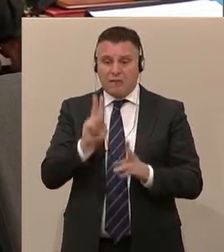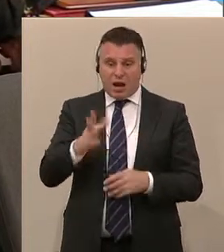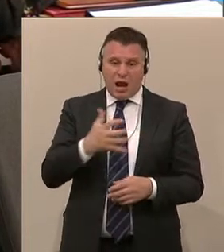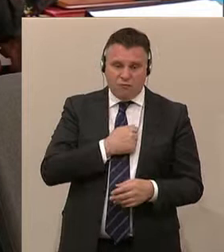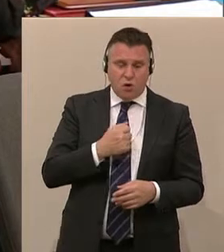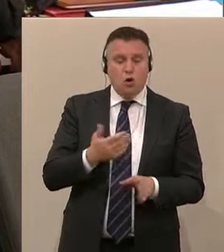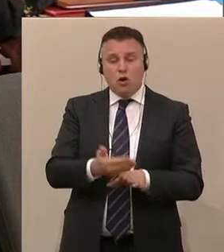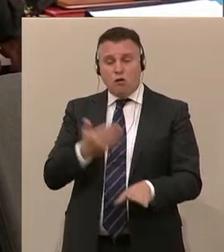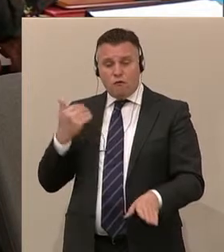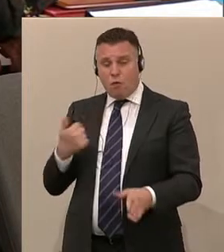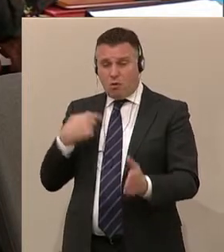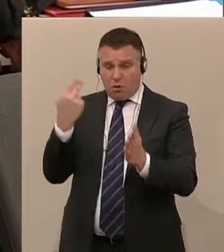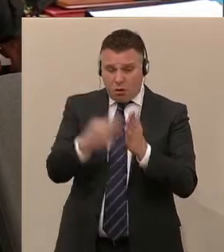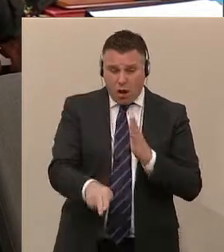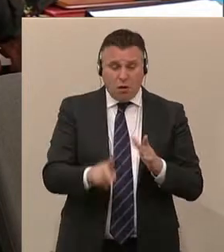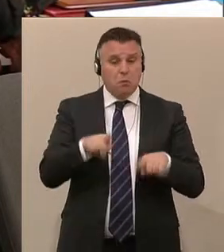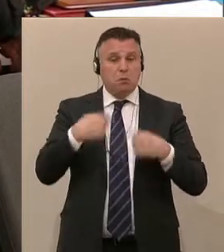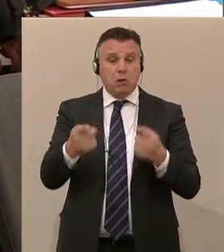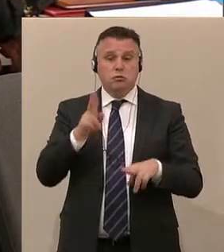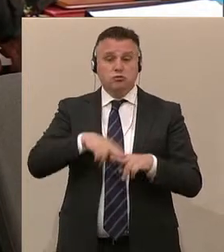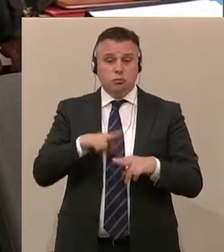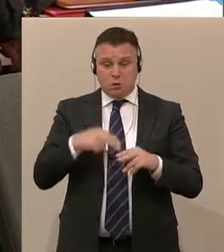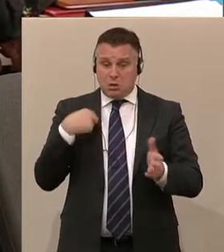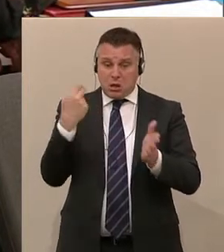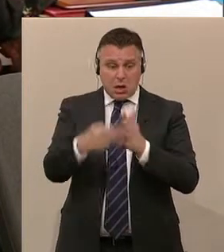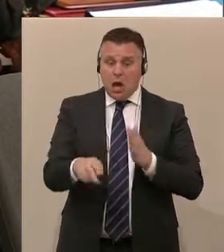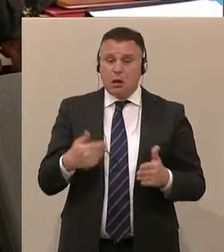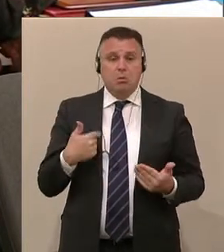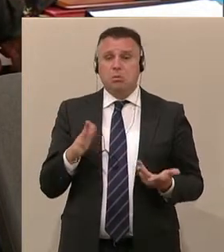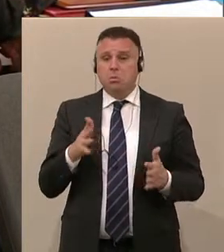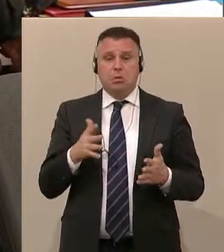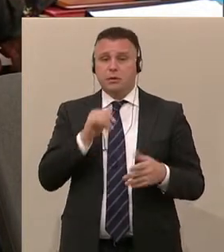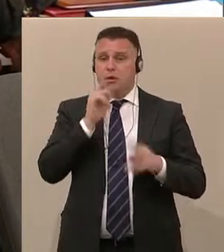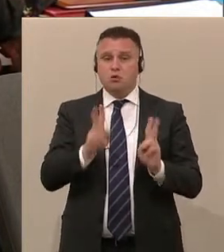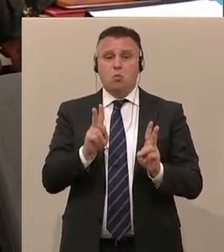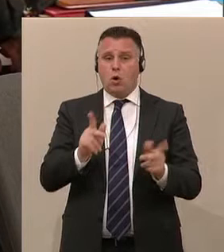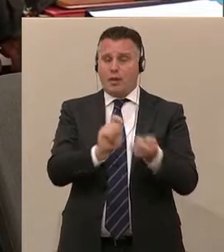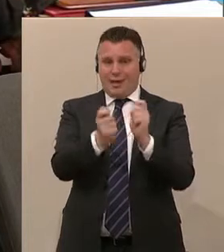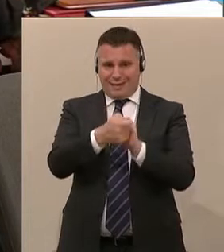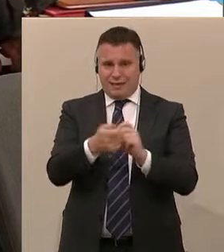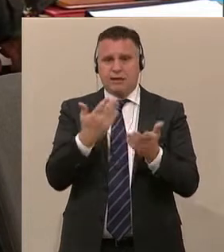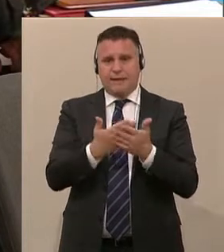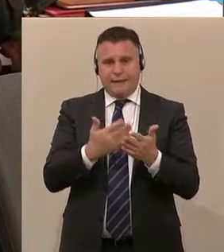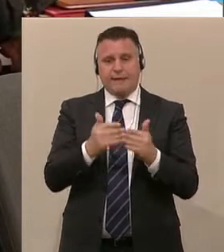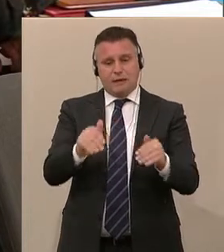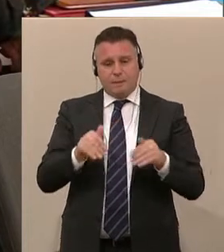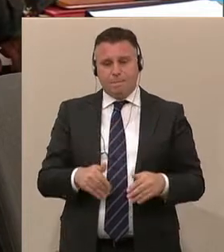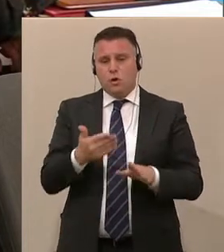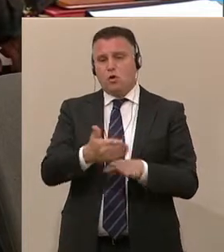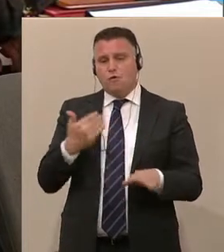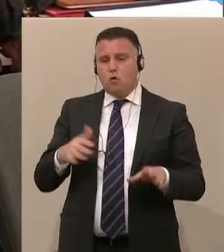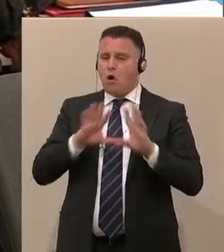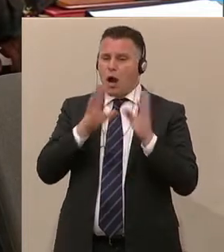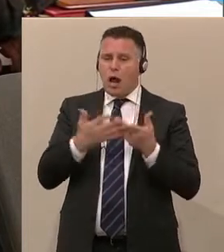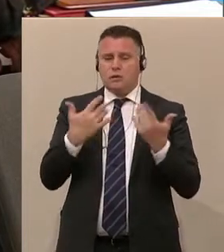Mittel beschreiten und dann vielleicht zu einer Entscheidung kommen, dass es nicht möglich ist, per Klage eine Änderung herbeizuführen, möchte ich zumindest davor alles versuchen,